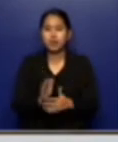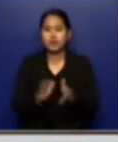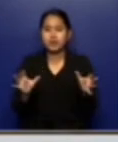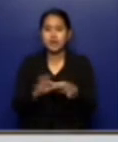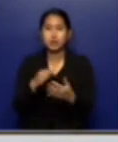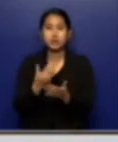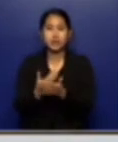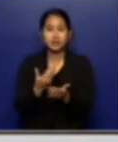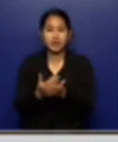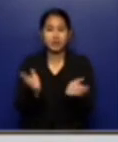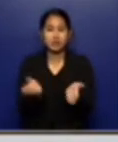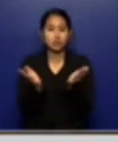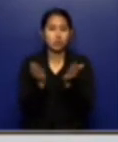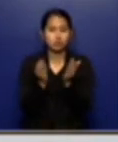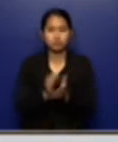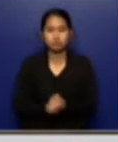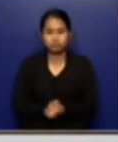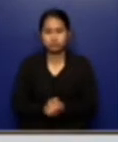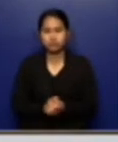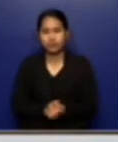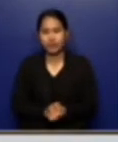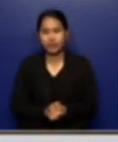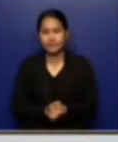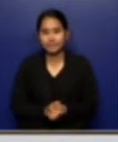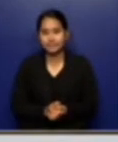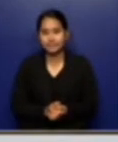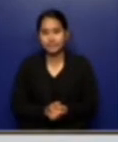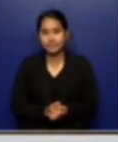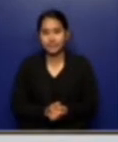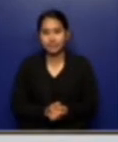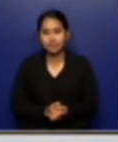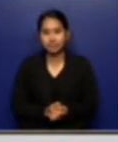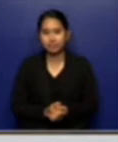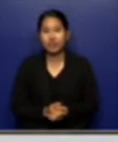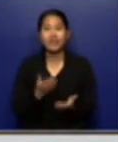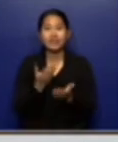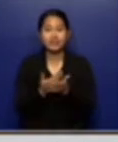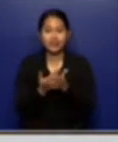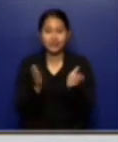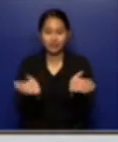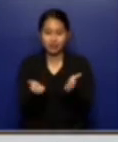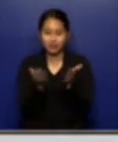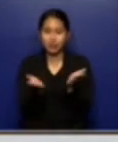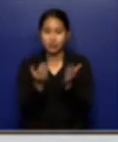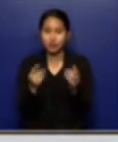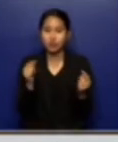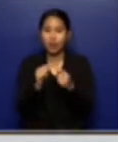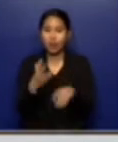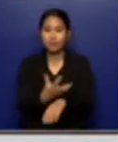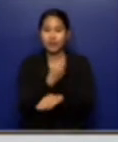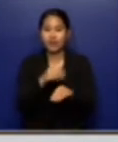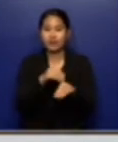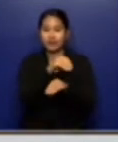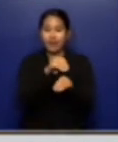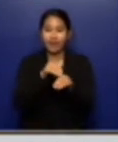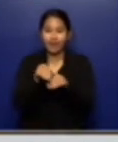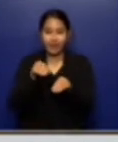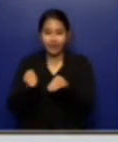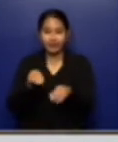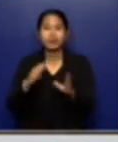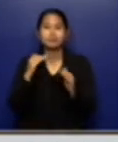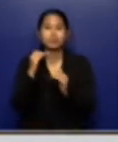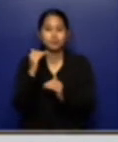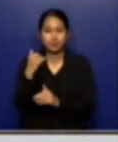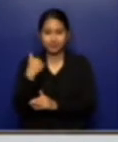ได้ของคณะกรรมการกระจายอำนาจที่กำหนด